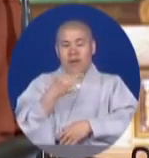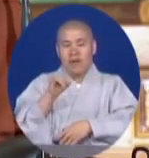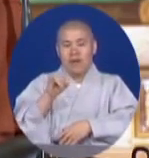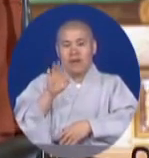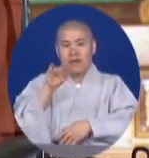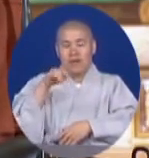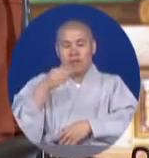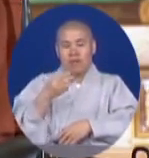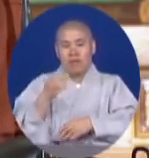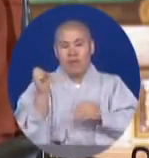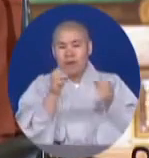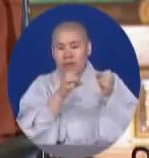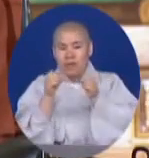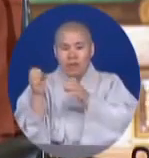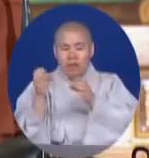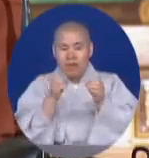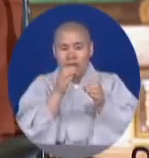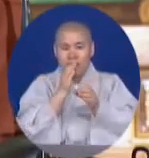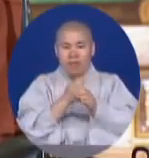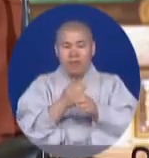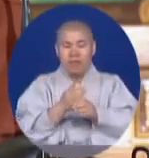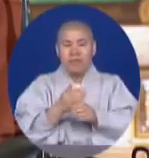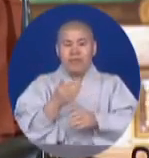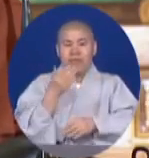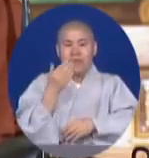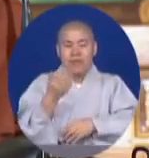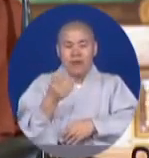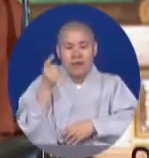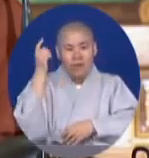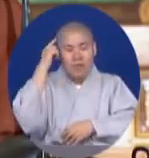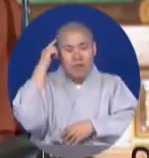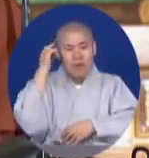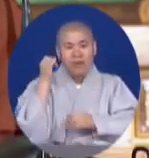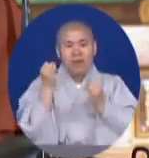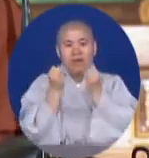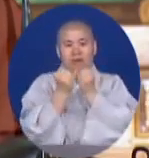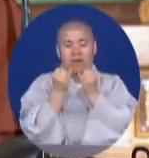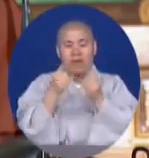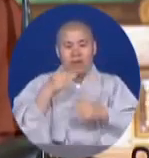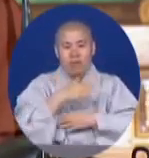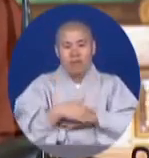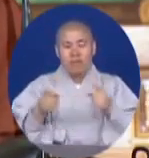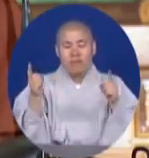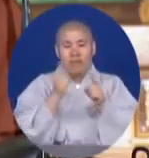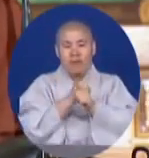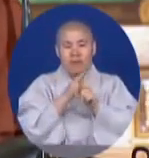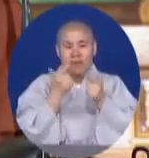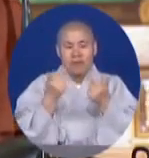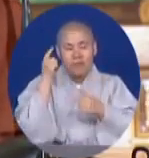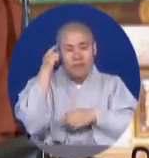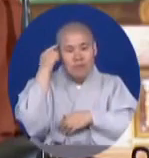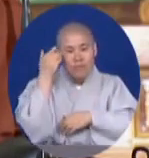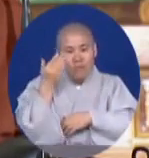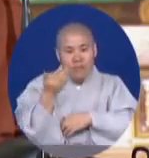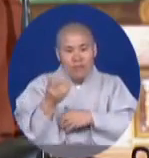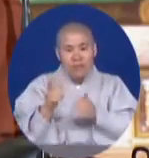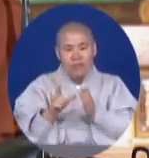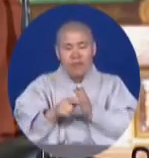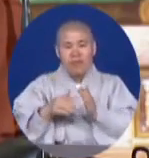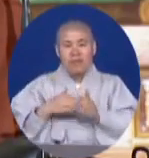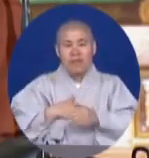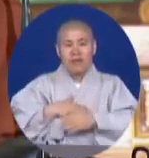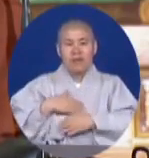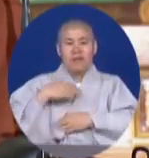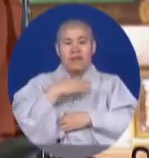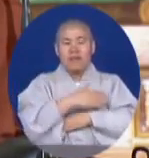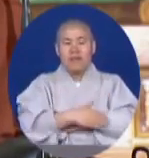사리불이 천녀 보고 당신은 왜 여자 몸을 바꾸지 않습니까? 이렇게 물어요. 그러니까 나는 내